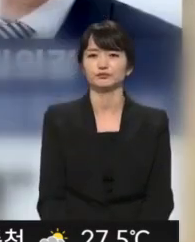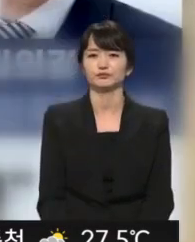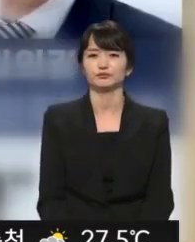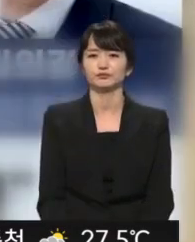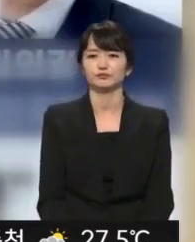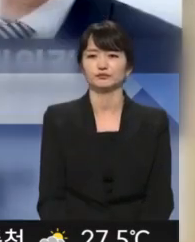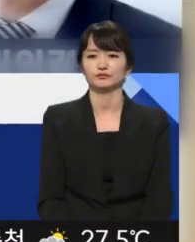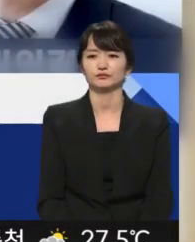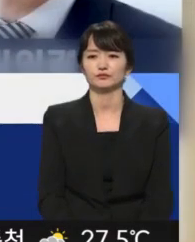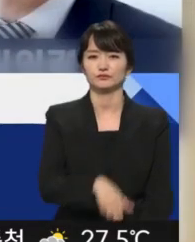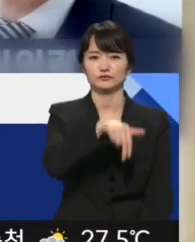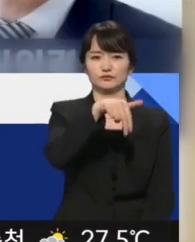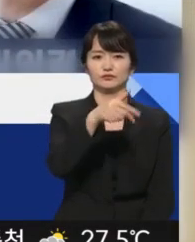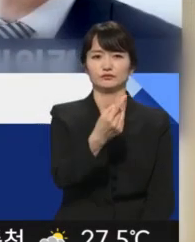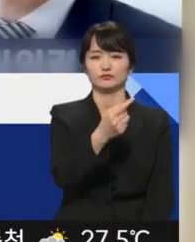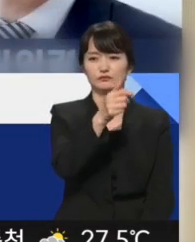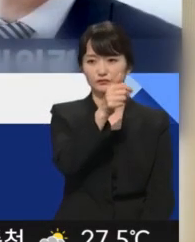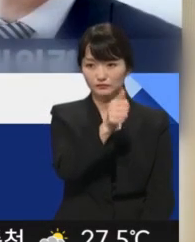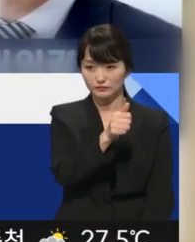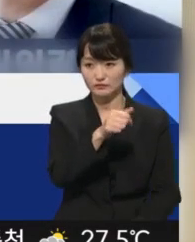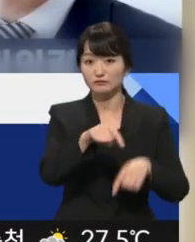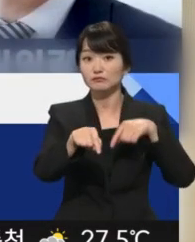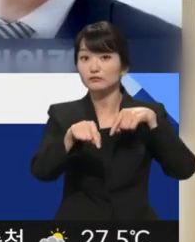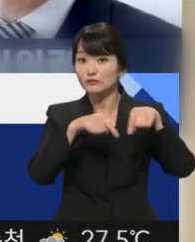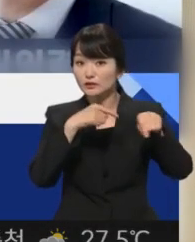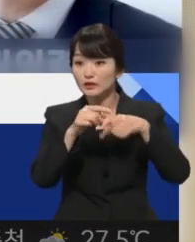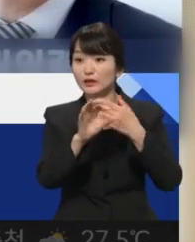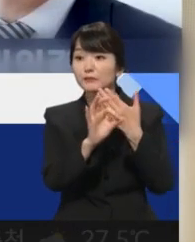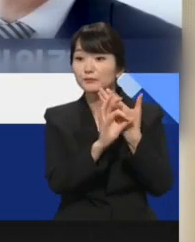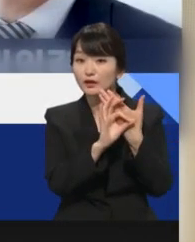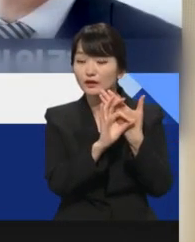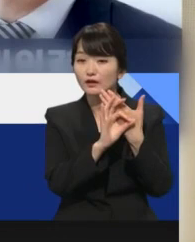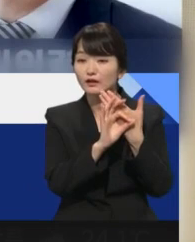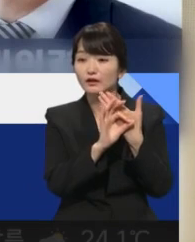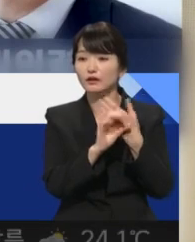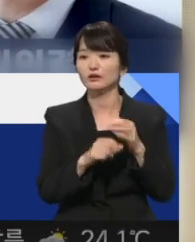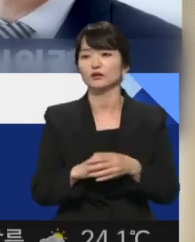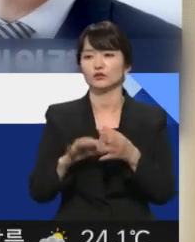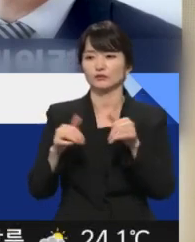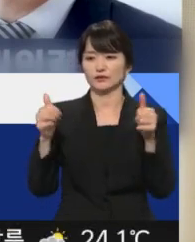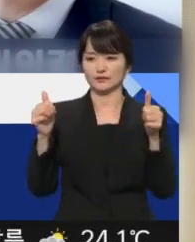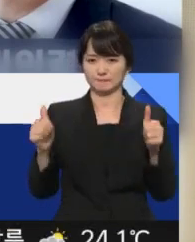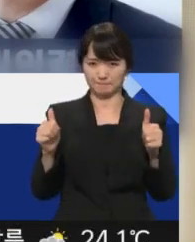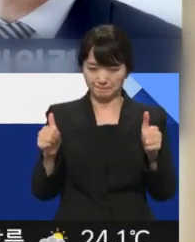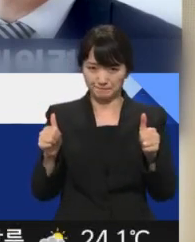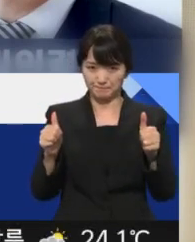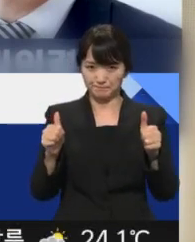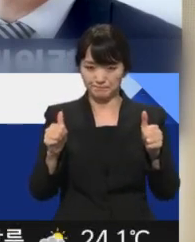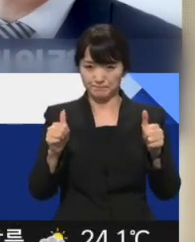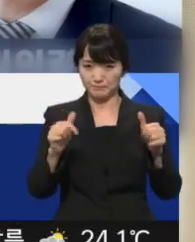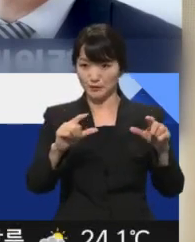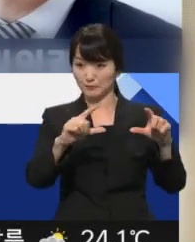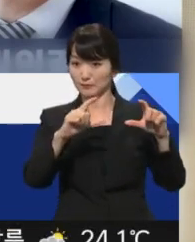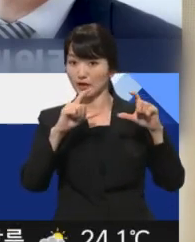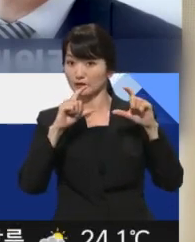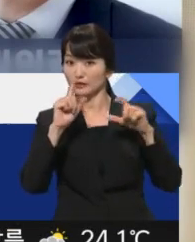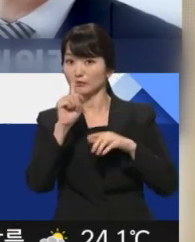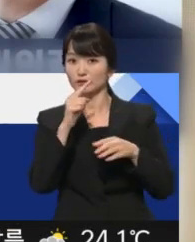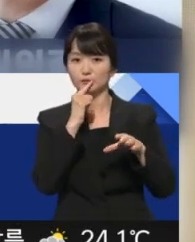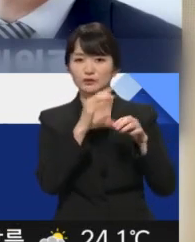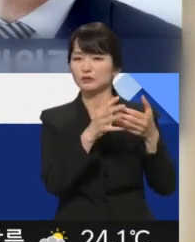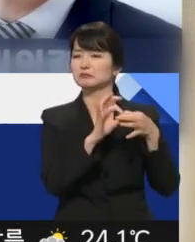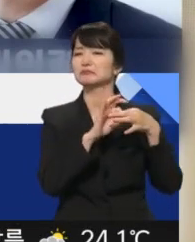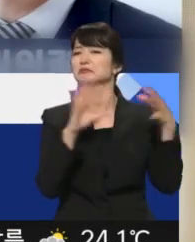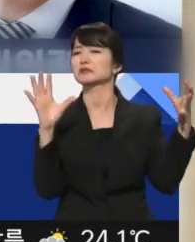조국 전 장관이 정치를 하려면 예. 그리고 국민의 심판을 한번 받아보려면 민주당과